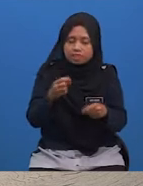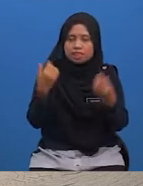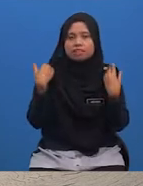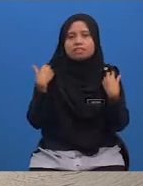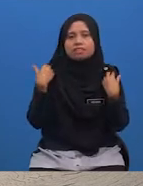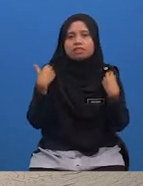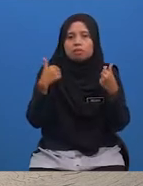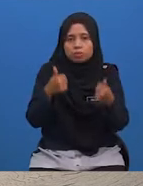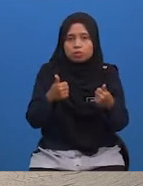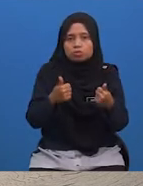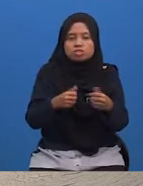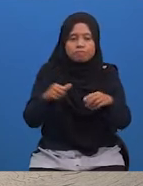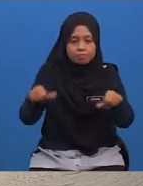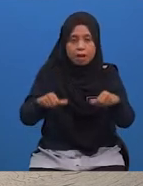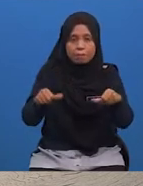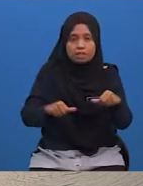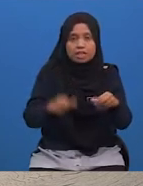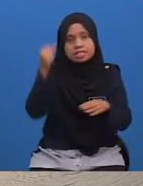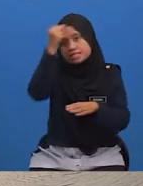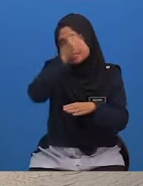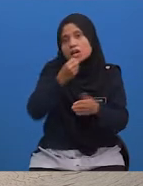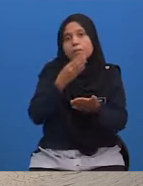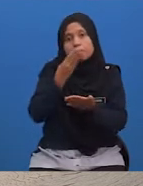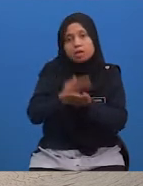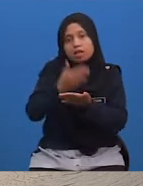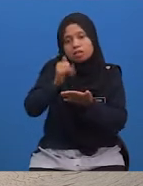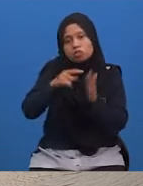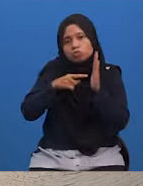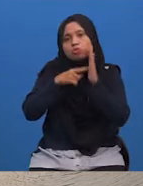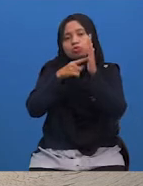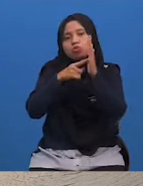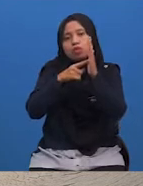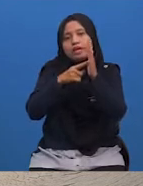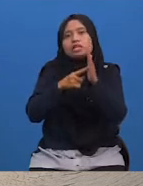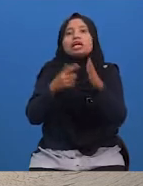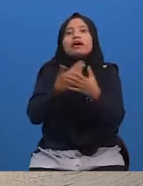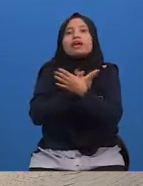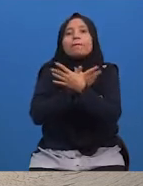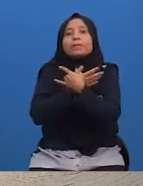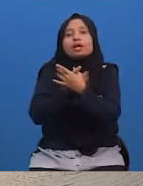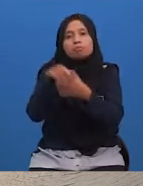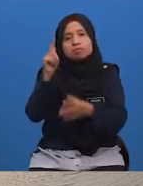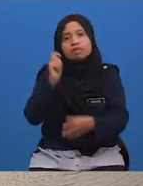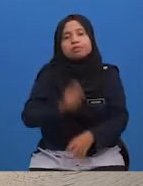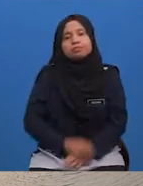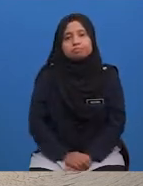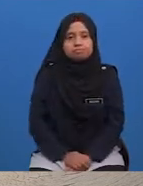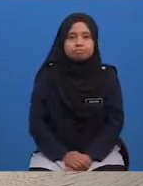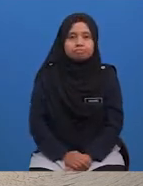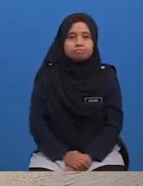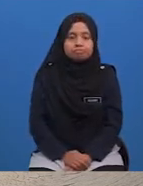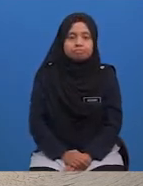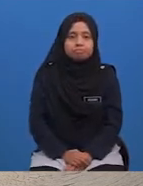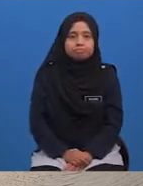Bagus. Amalkan sikap baik yang ditunjukkan oleh Sang Ranggu dan Sang Ranggi.